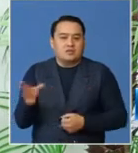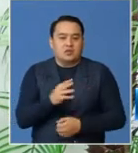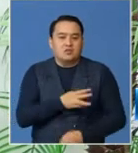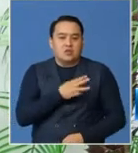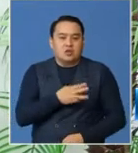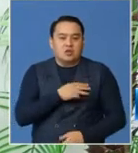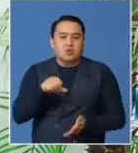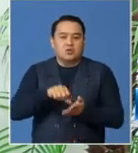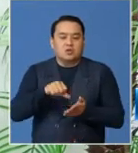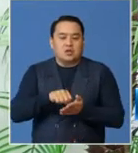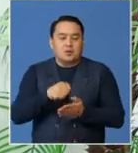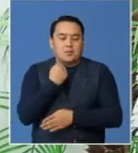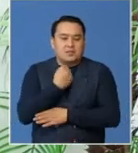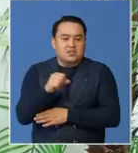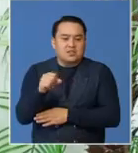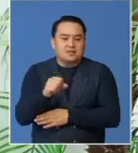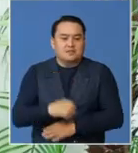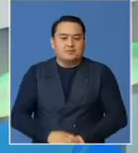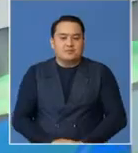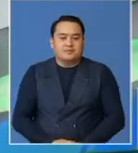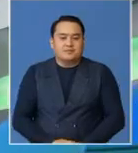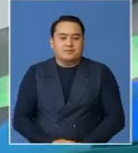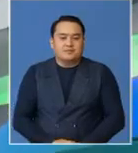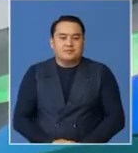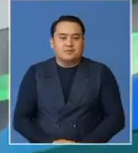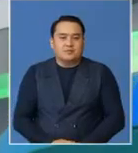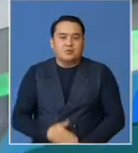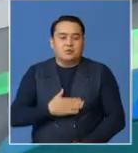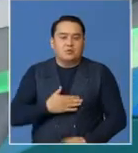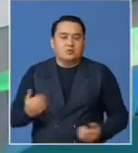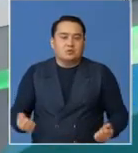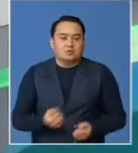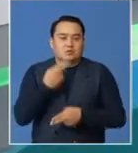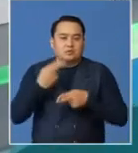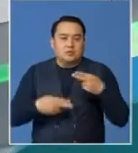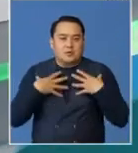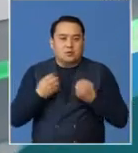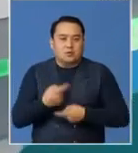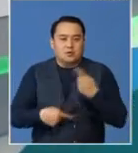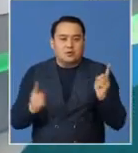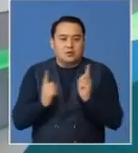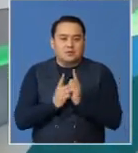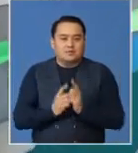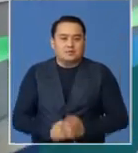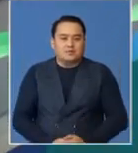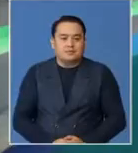желание участвовать и побеждать. У меня на этом все. Спасибо за внимание. До свидания.